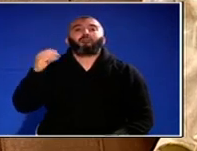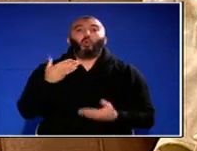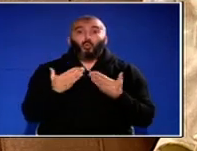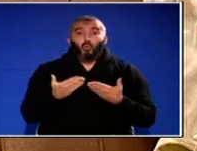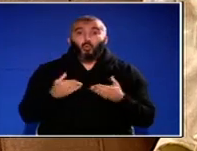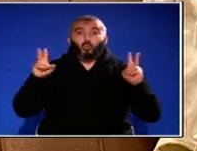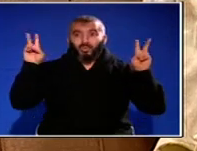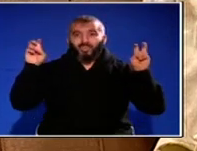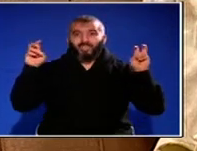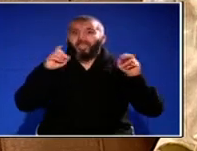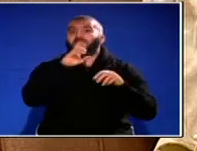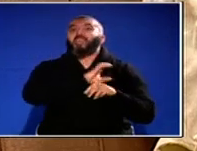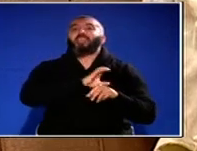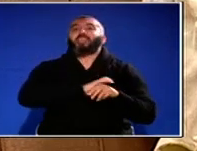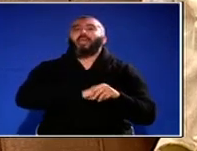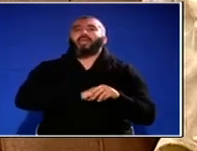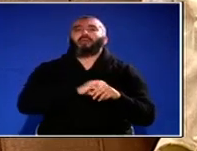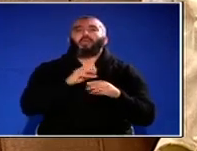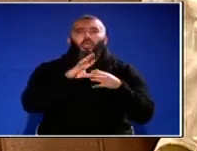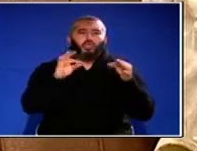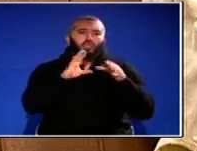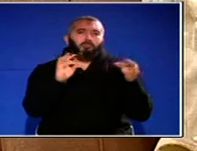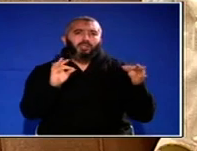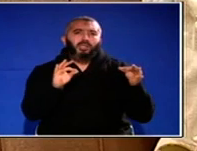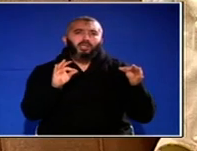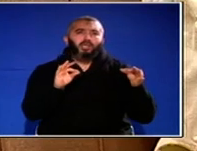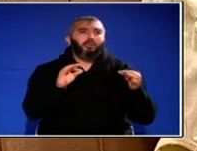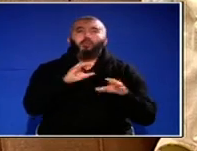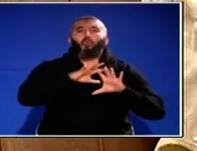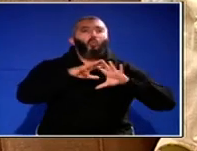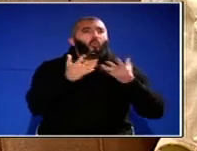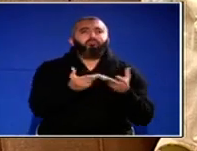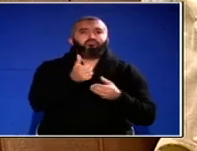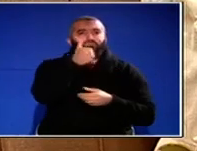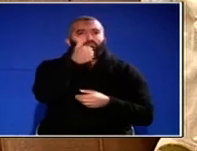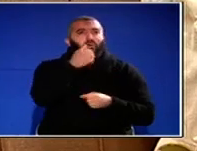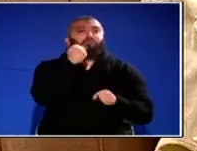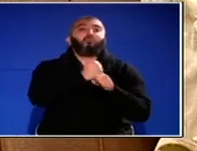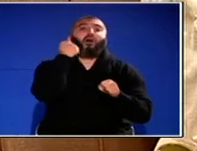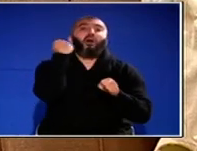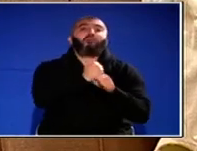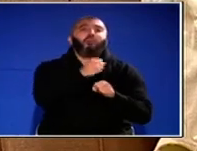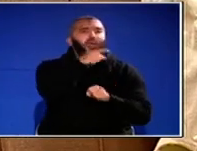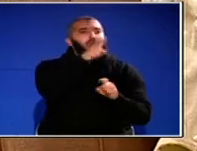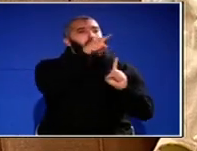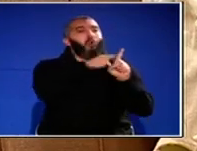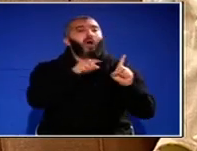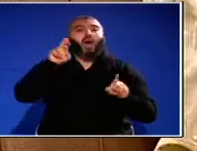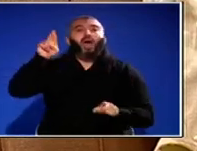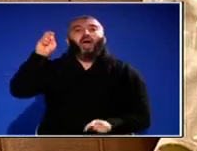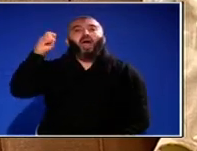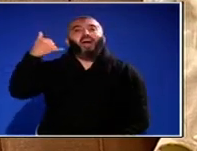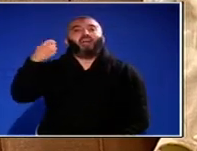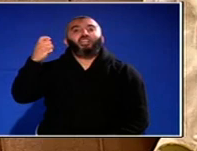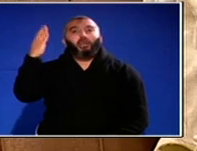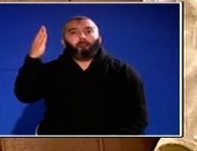آله وأصحابه أجمعين. اللهم صل على سيدنا. أستاذ بن عزوز، أستاذ أحمد، الإخوة الكرام، السلام عليكم